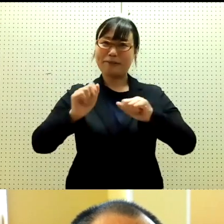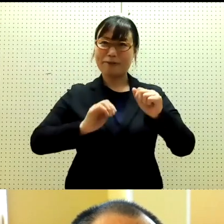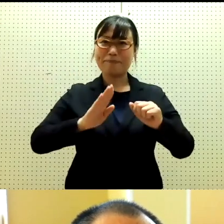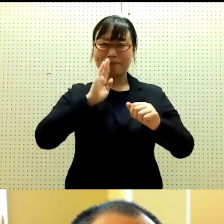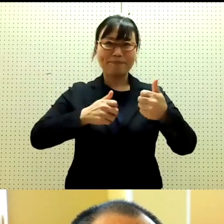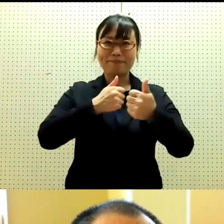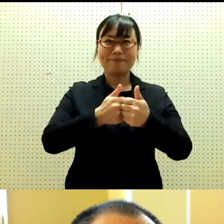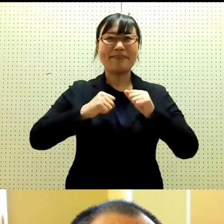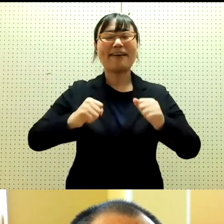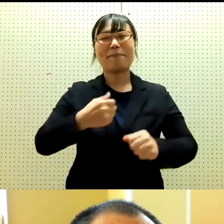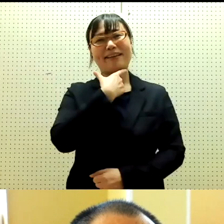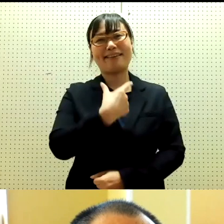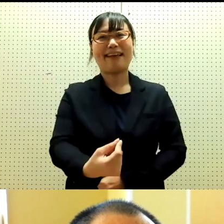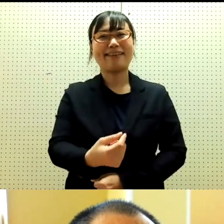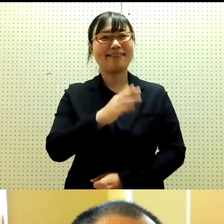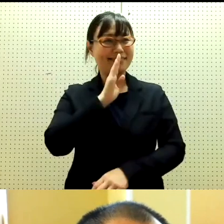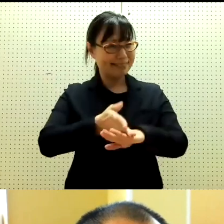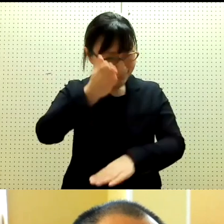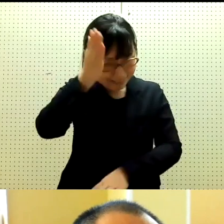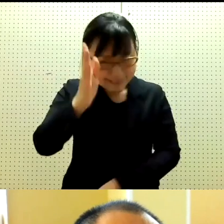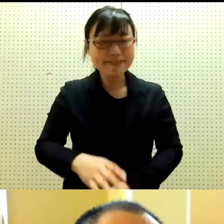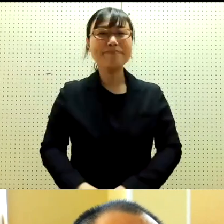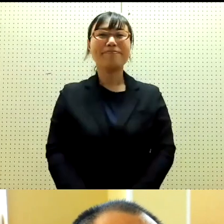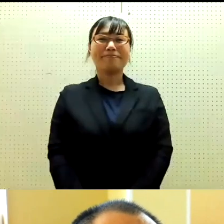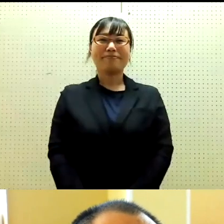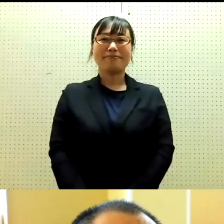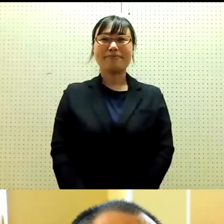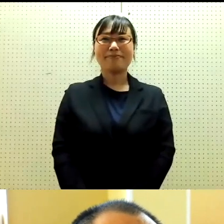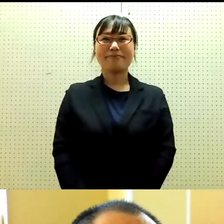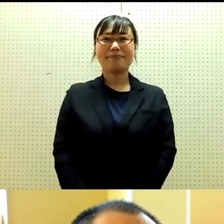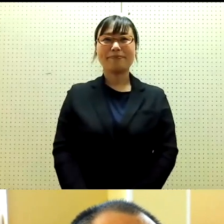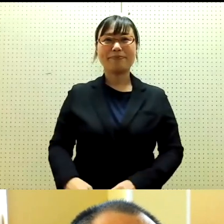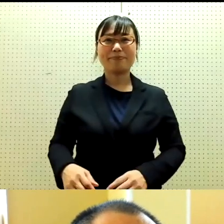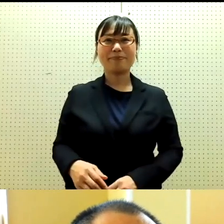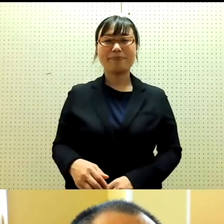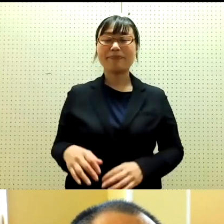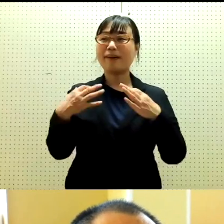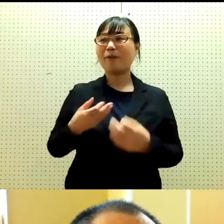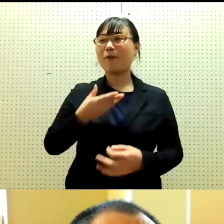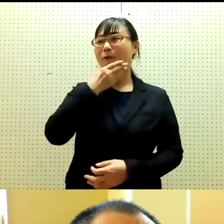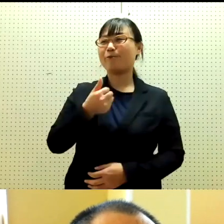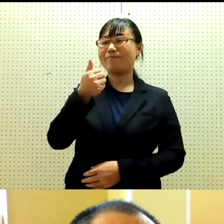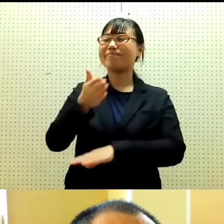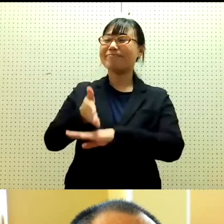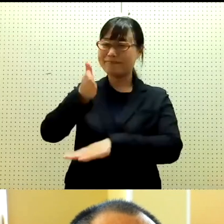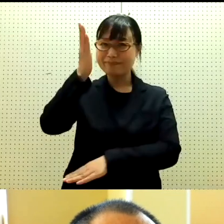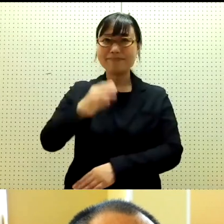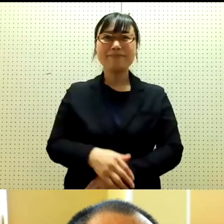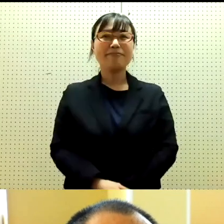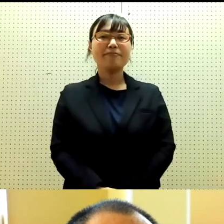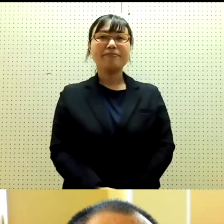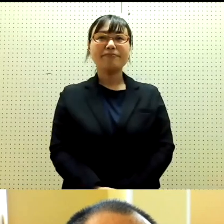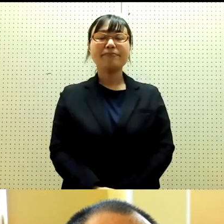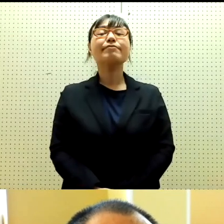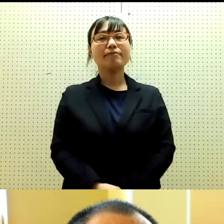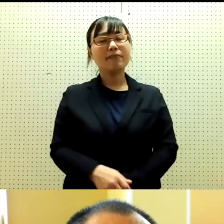ふうに思いました。どうもありがとうございました。 ありがとうございます。ですね、まあ、この、